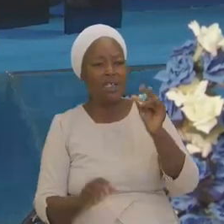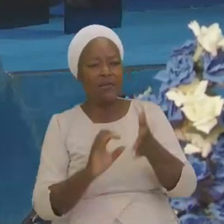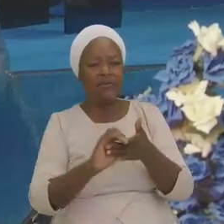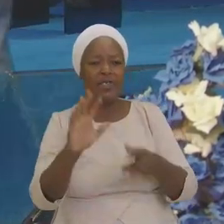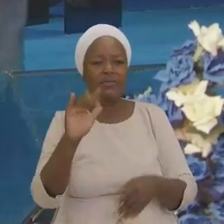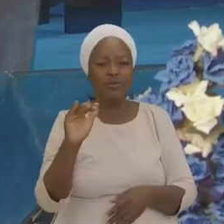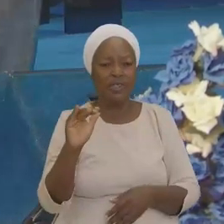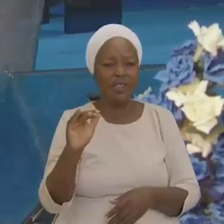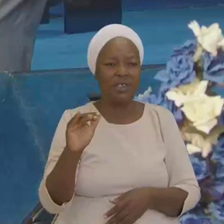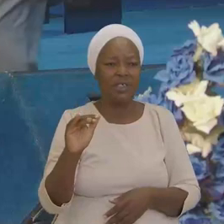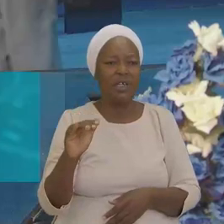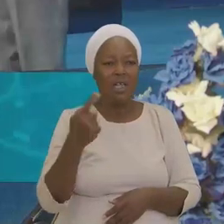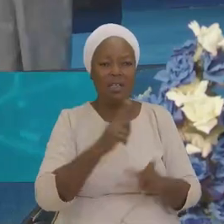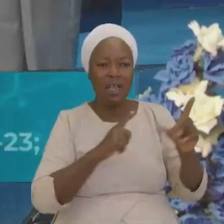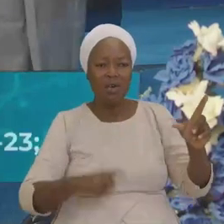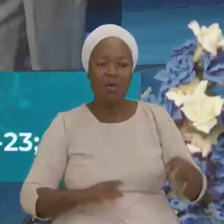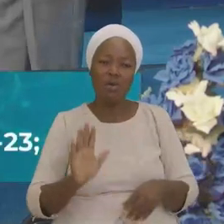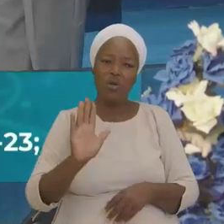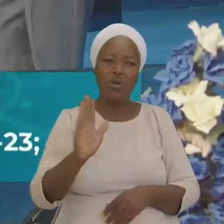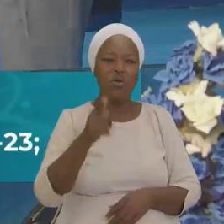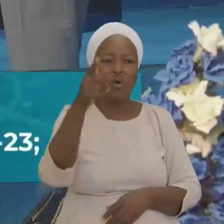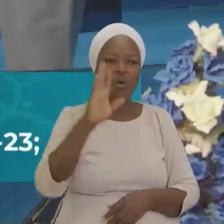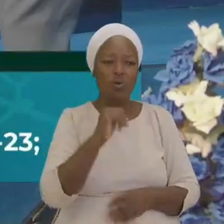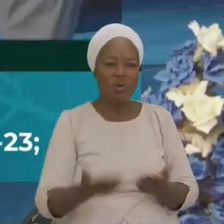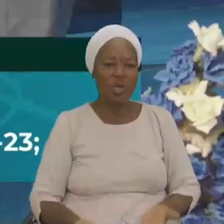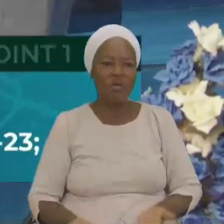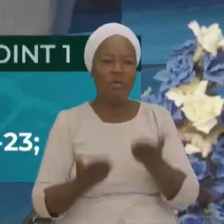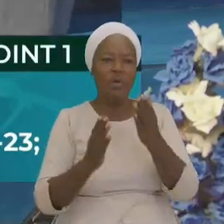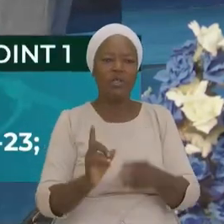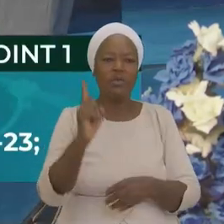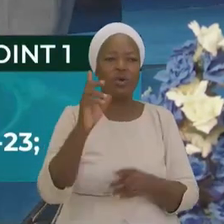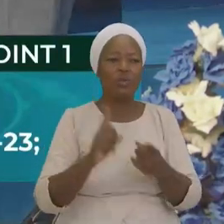En Deutéronome 18, 15.